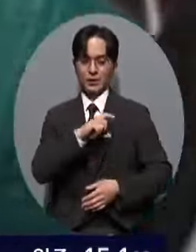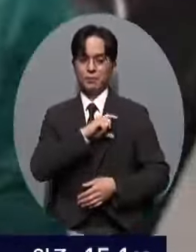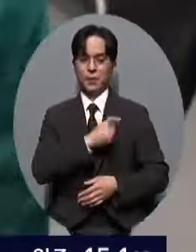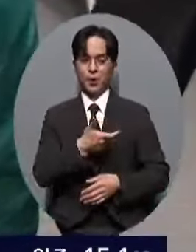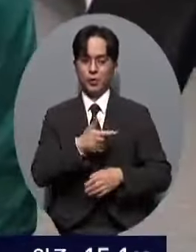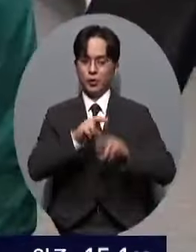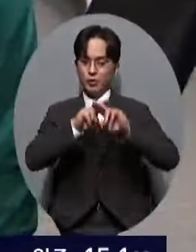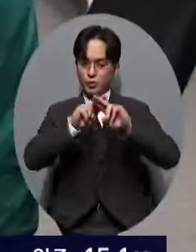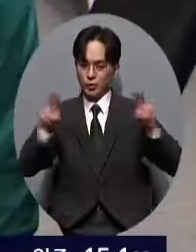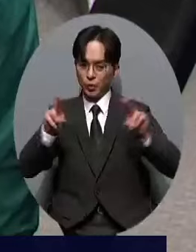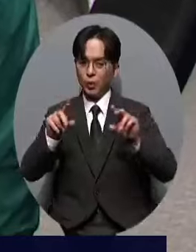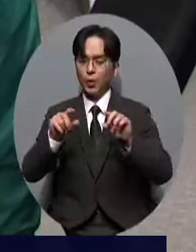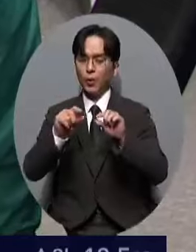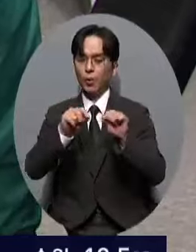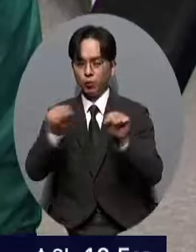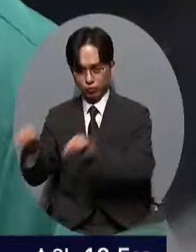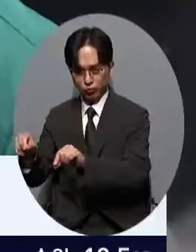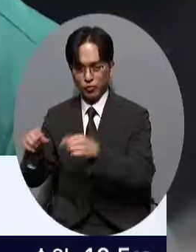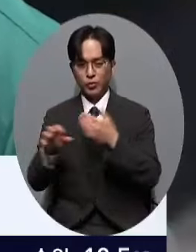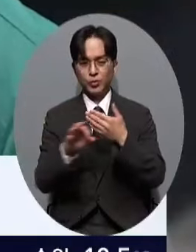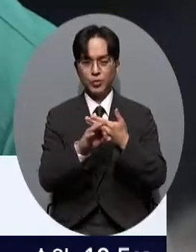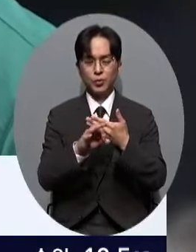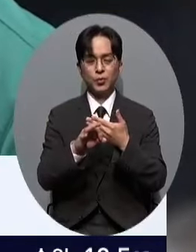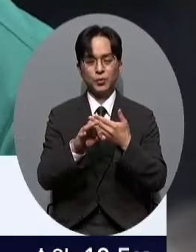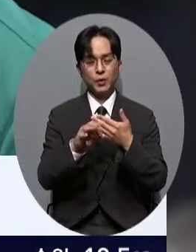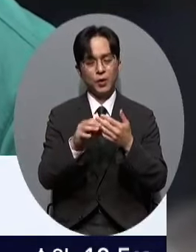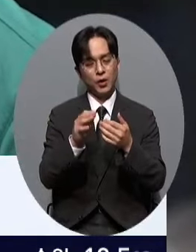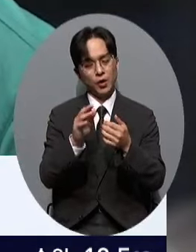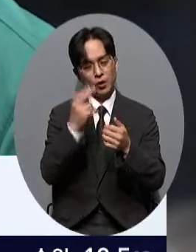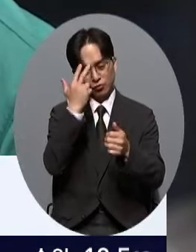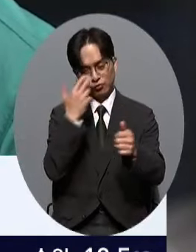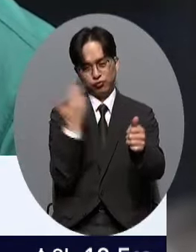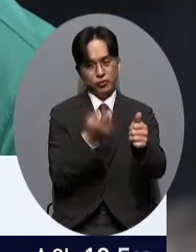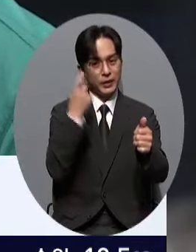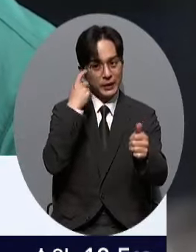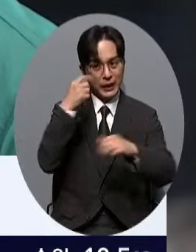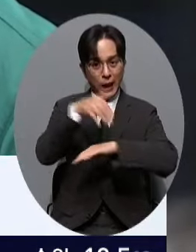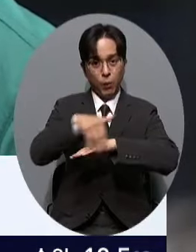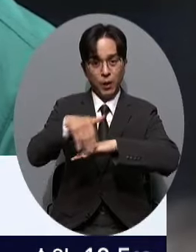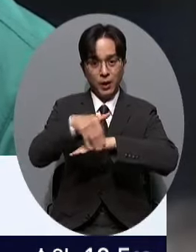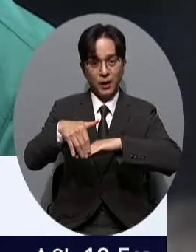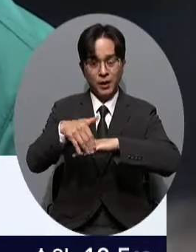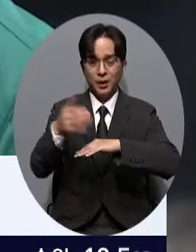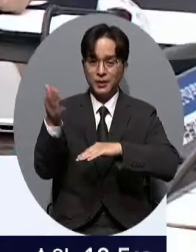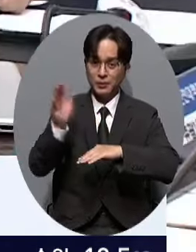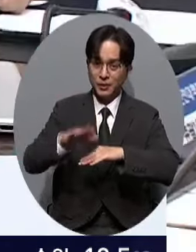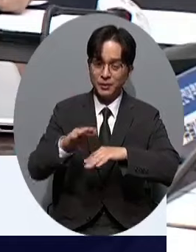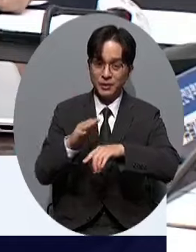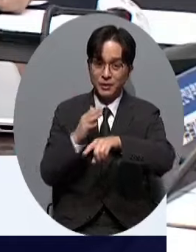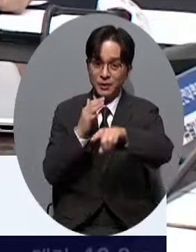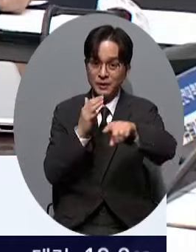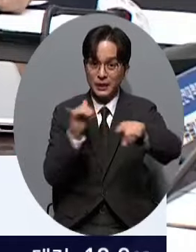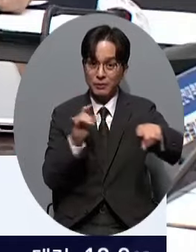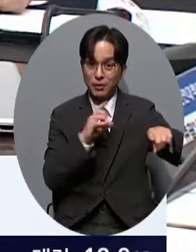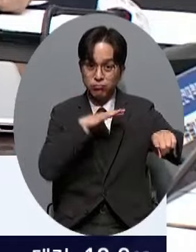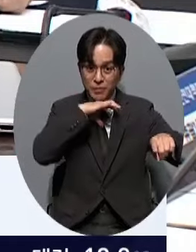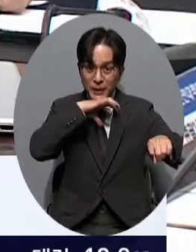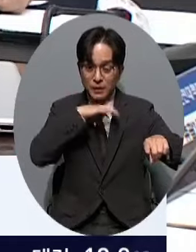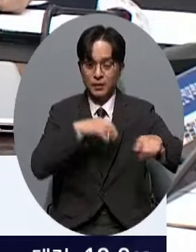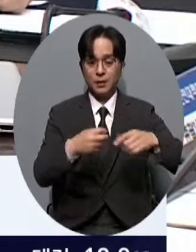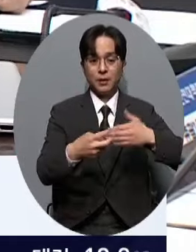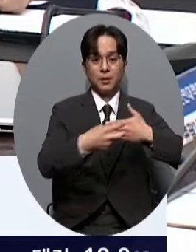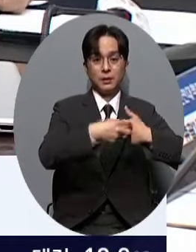방안도 논의 중인데 이 역시 현행법을 어긴 전공의들이 아무 처벌을 받지 않는다면 법